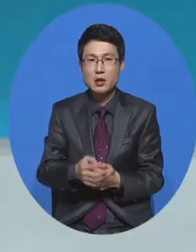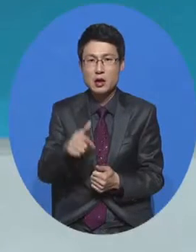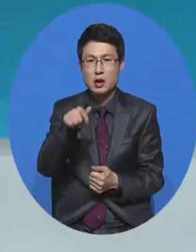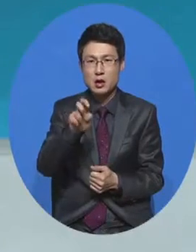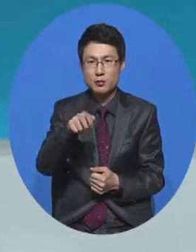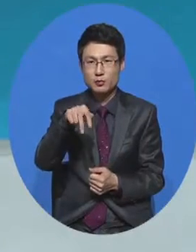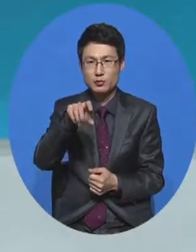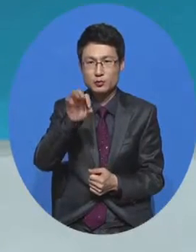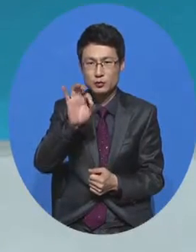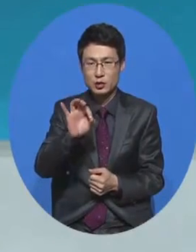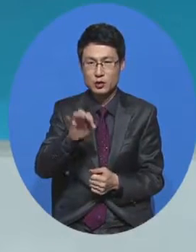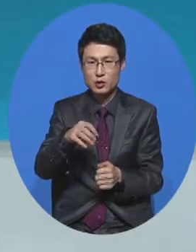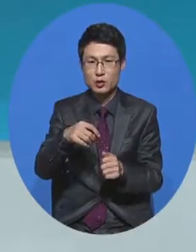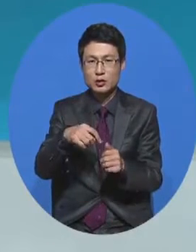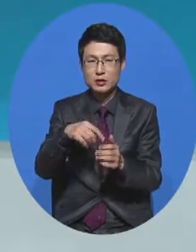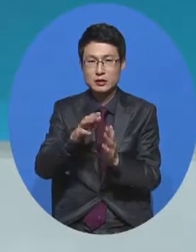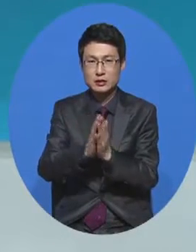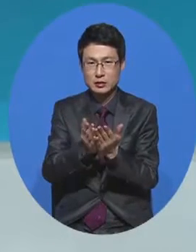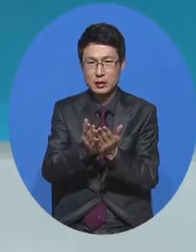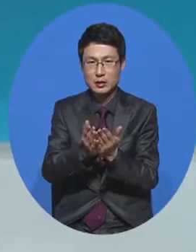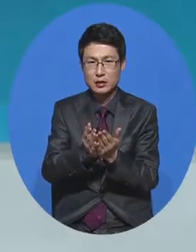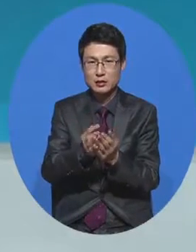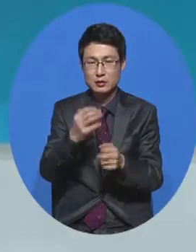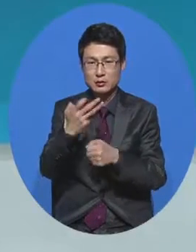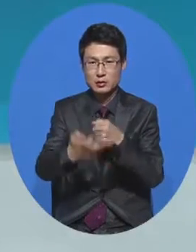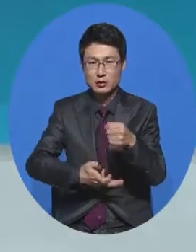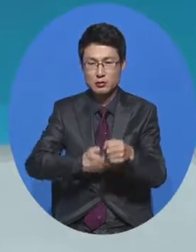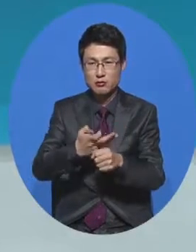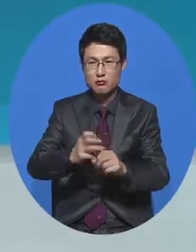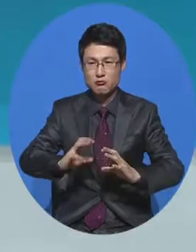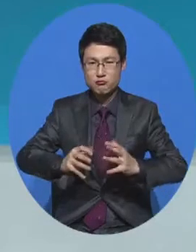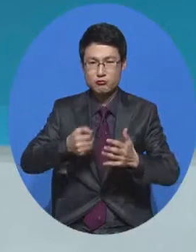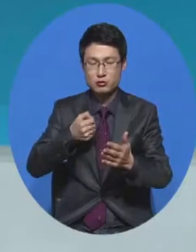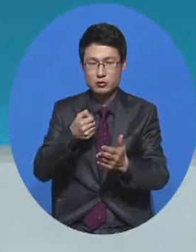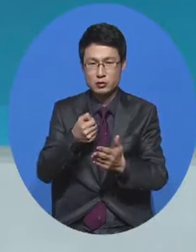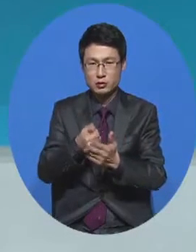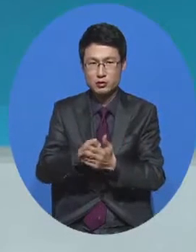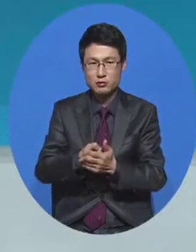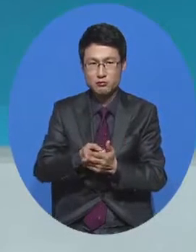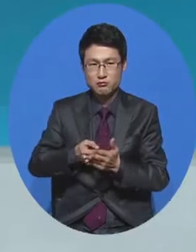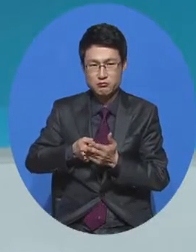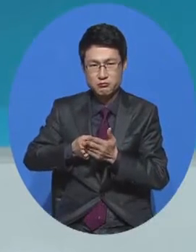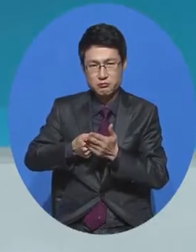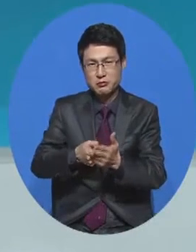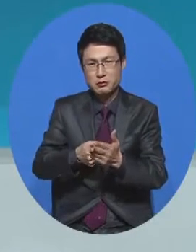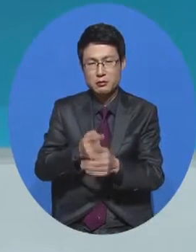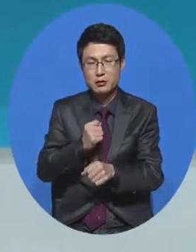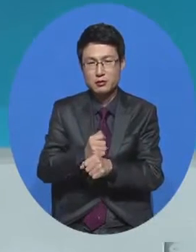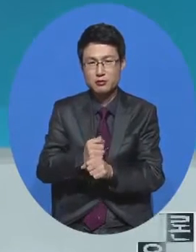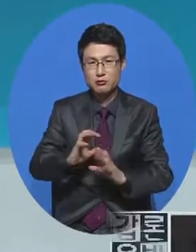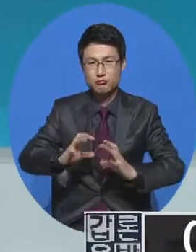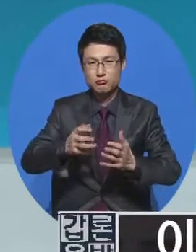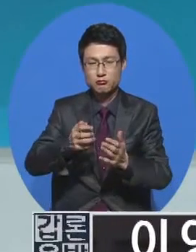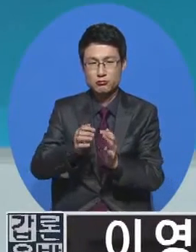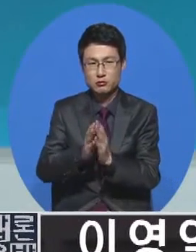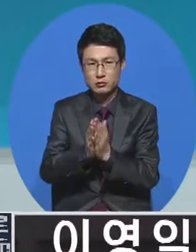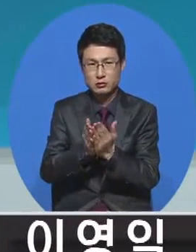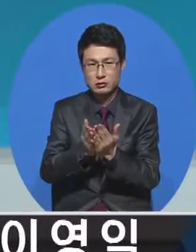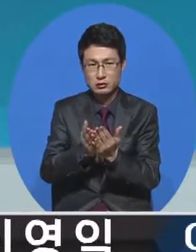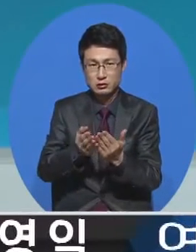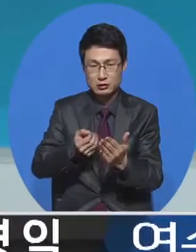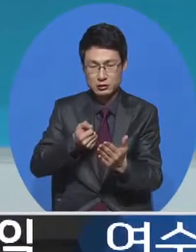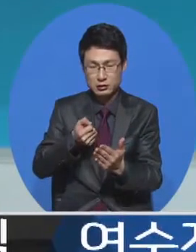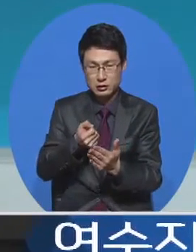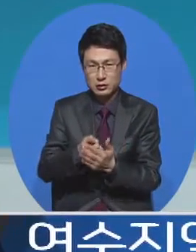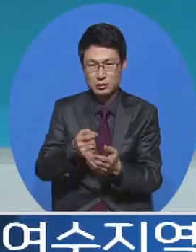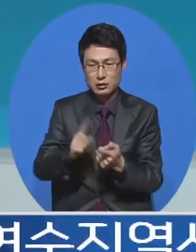수 시행 13년 말 국정과제 롬 1층 밀어붙이는 이 국정 줄 것은 우리사회의 기득권